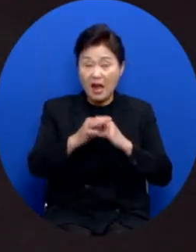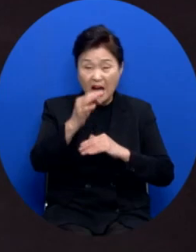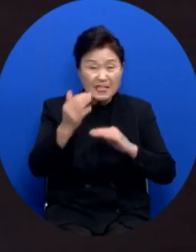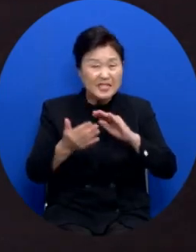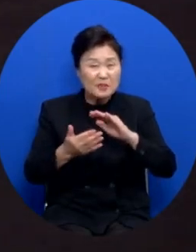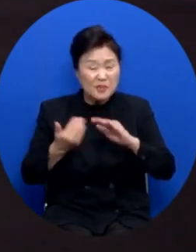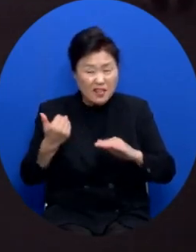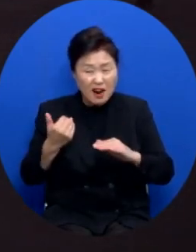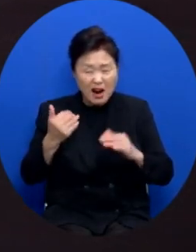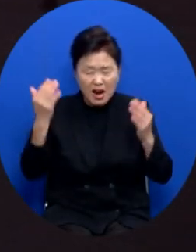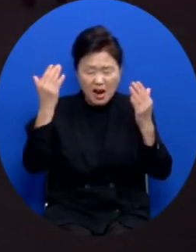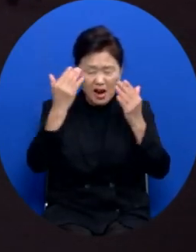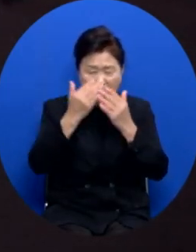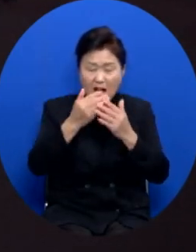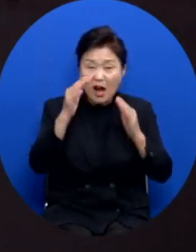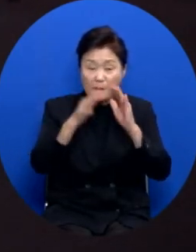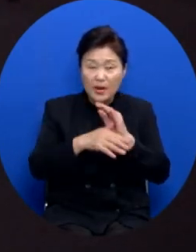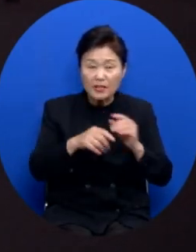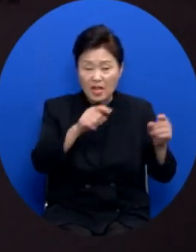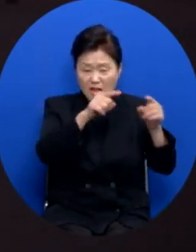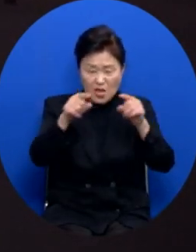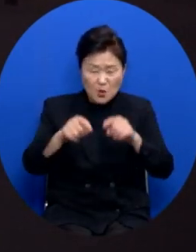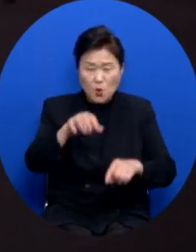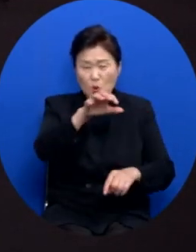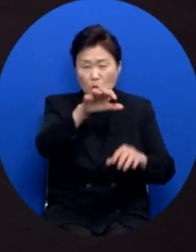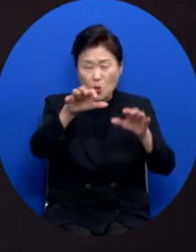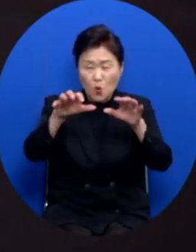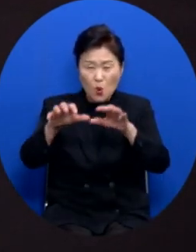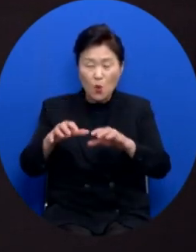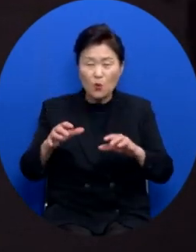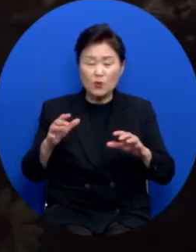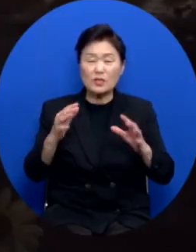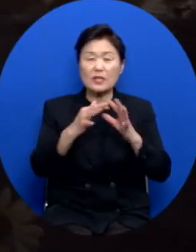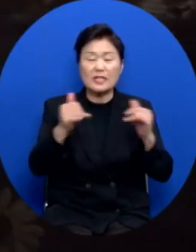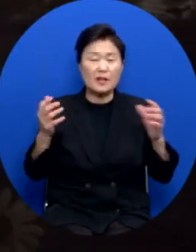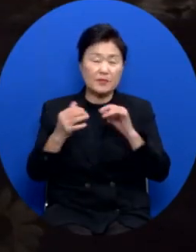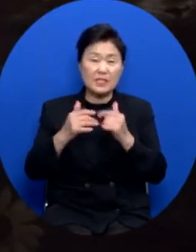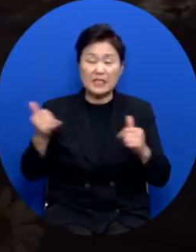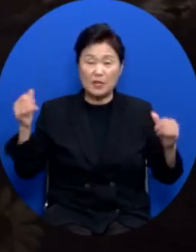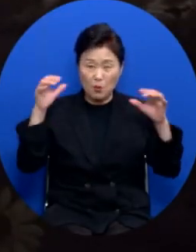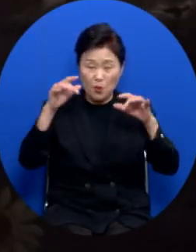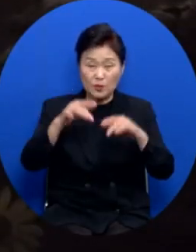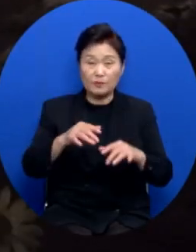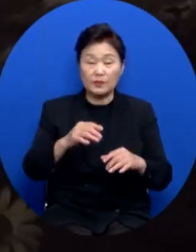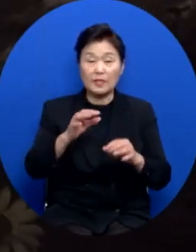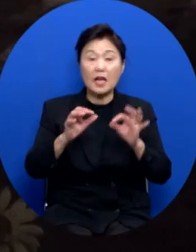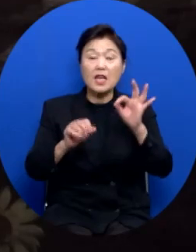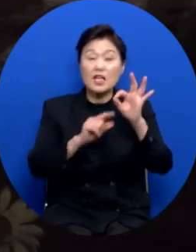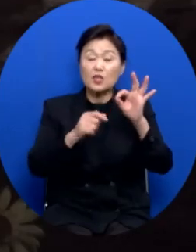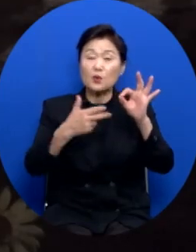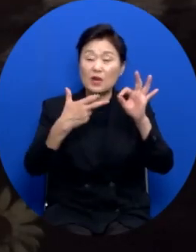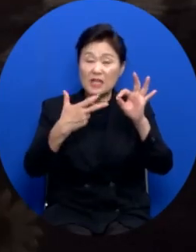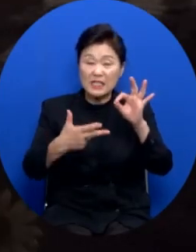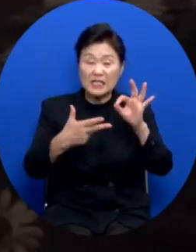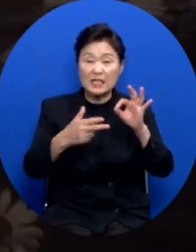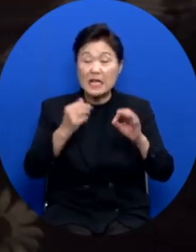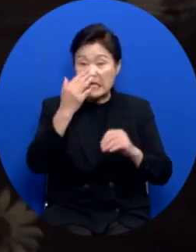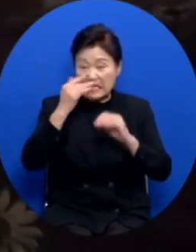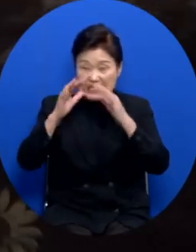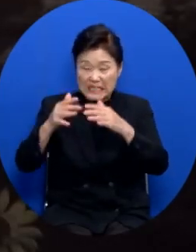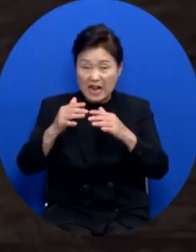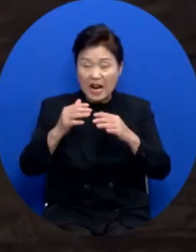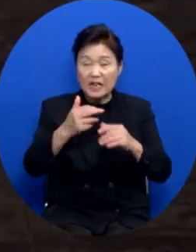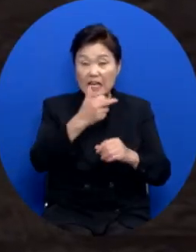짙게 깔린 숲에 전국 각지에서 추모객들이 모였습니다. 지난해 10월 7일 이스라엘의